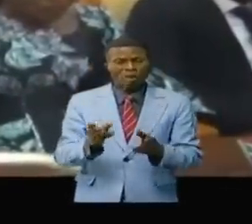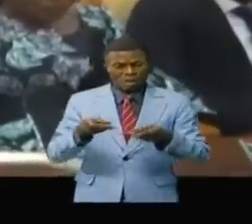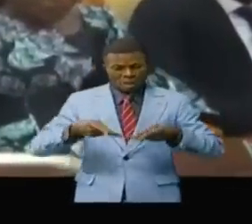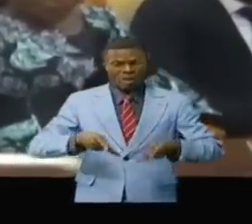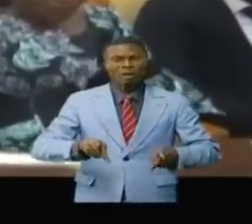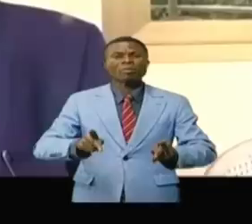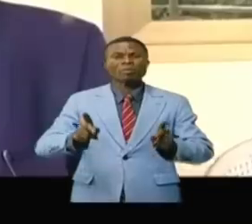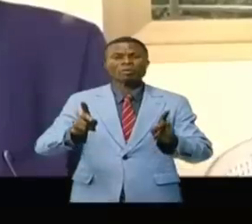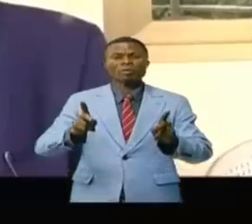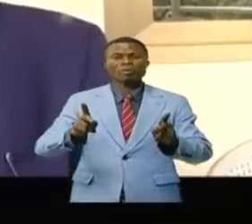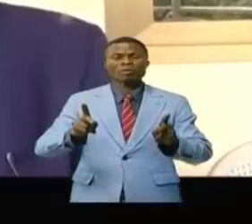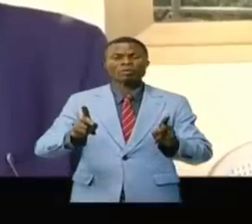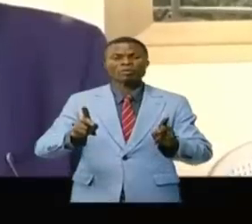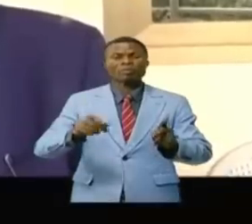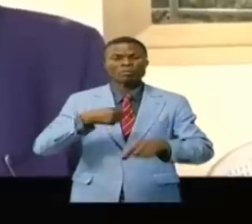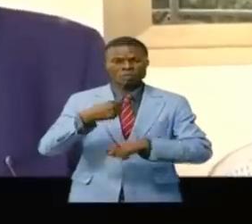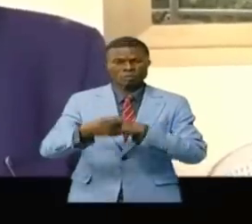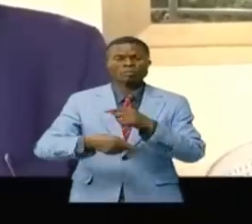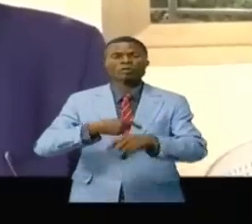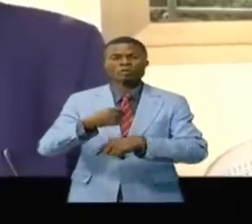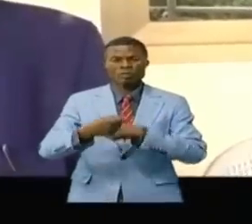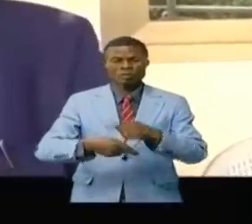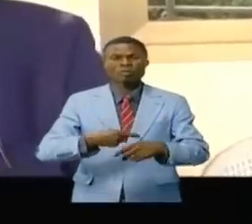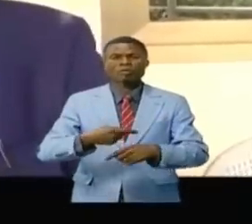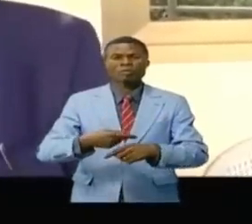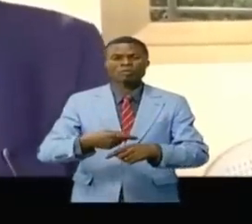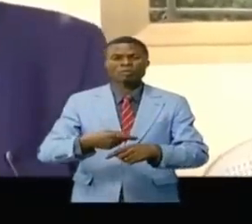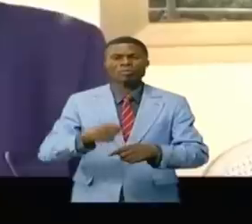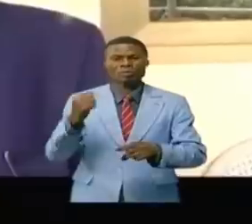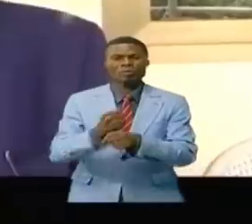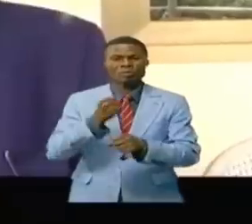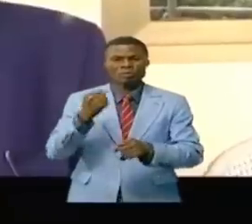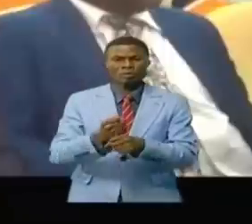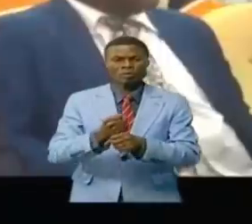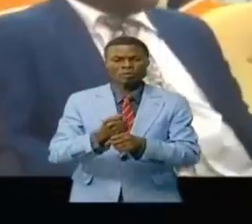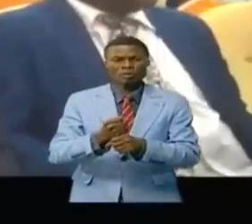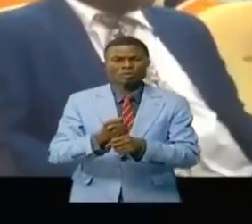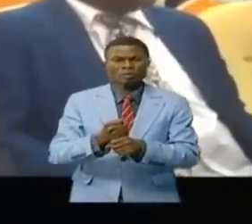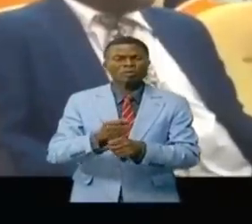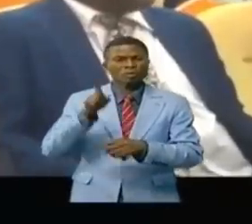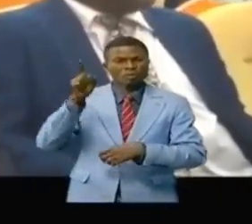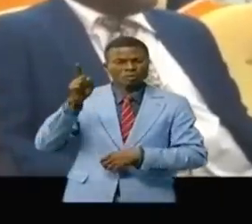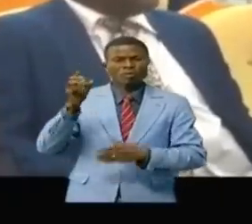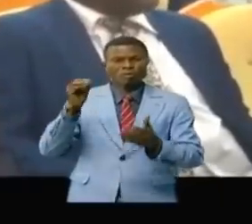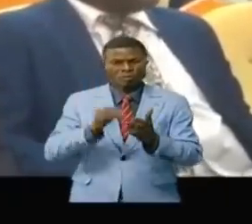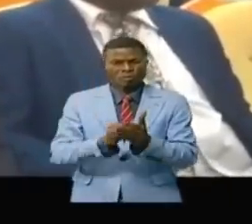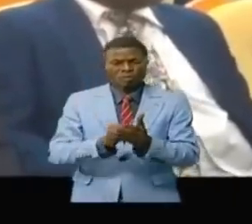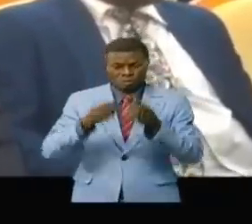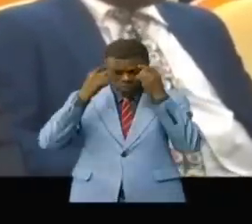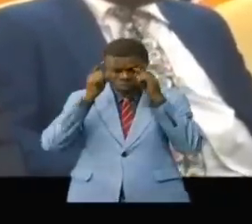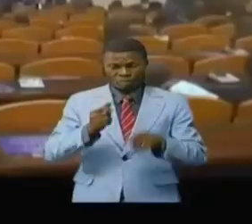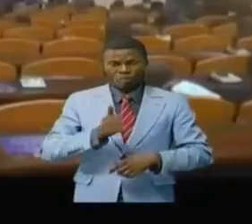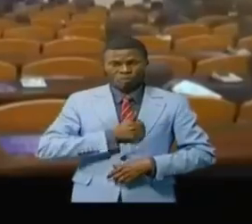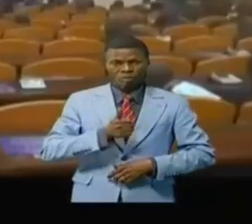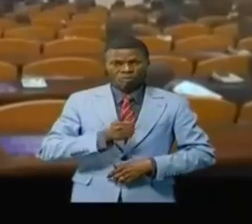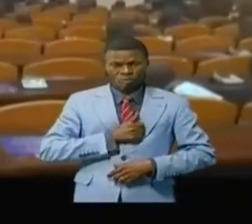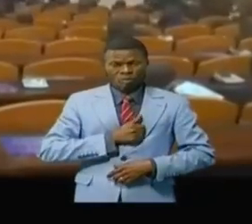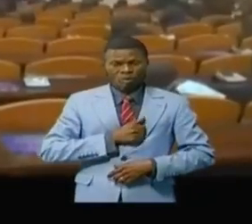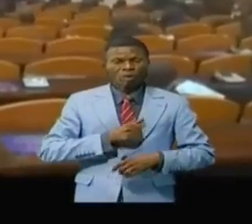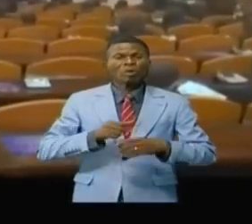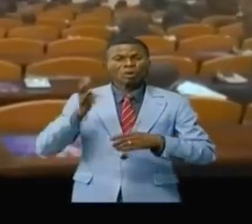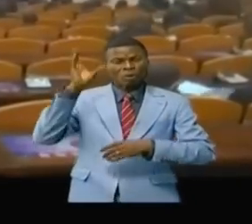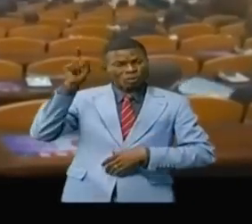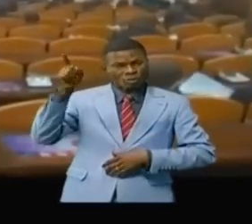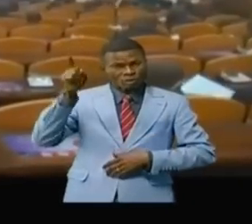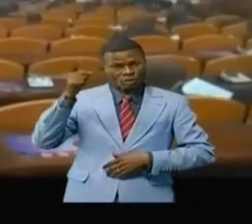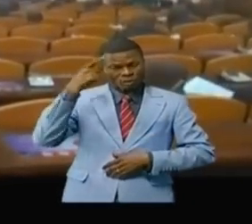m'autorise à commencer les travaux de l'aérodrome de Mouéka. Donc, j'ai pris encore l'engagement devant ma base